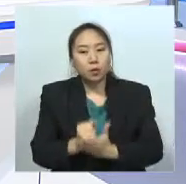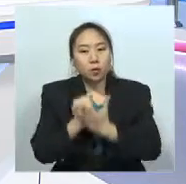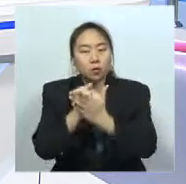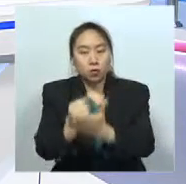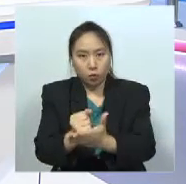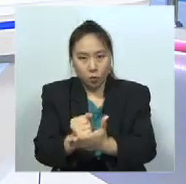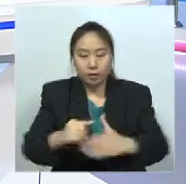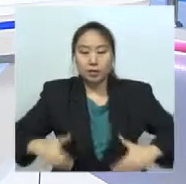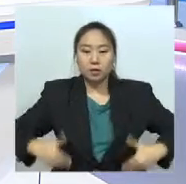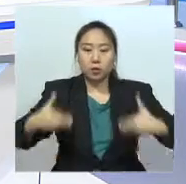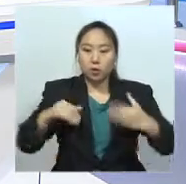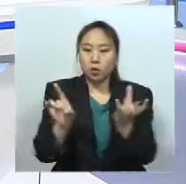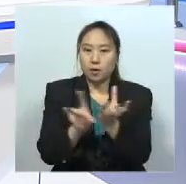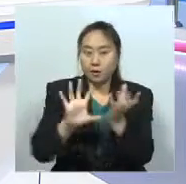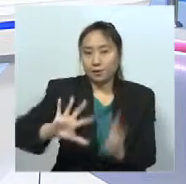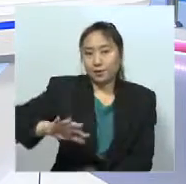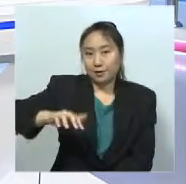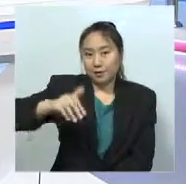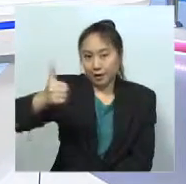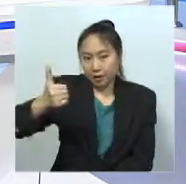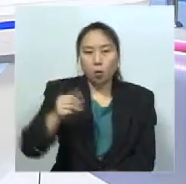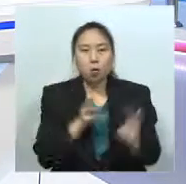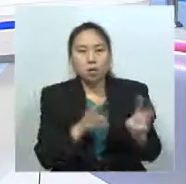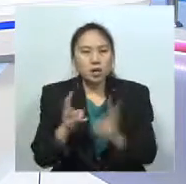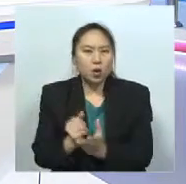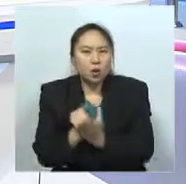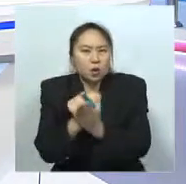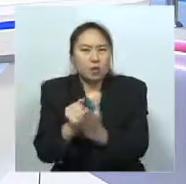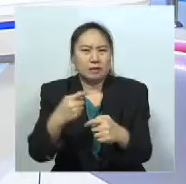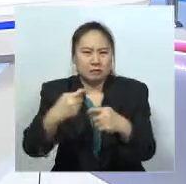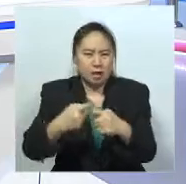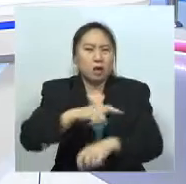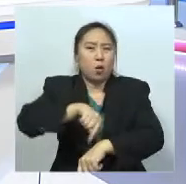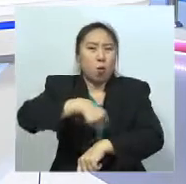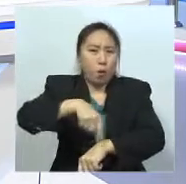คุณภาพชีวิตที่ดีขึ้น นะครับวิธีการเข้าไปช่วยเหลือเนี่ยอาจจะยากหน่อยใช้เว